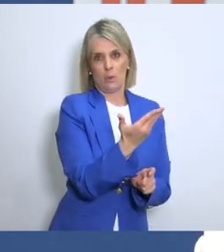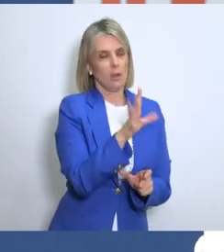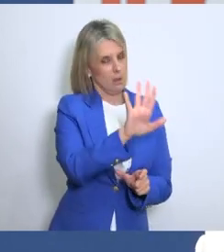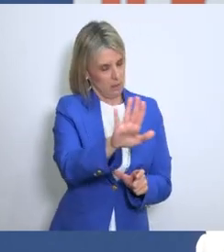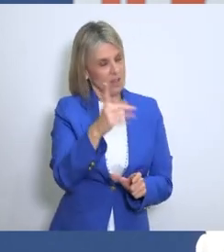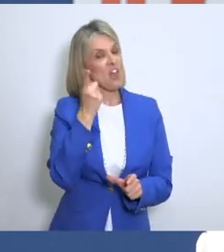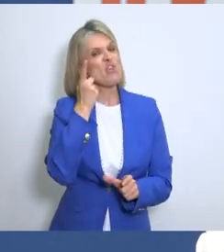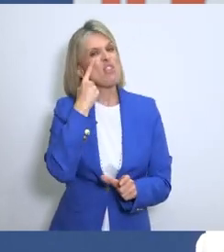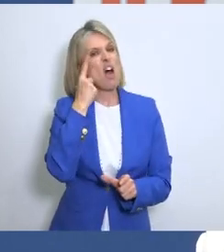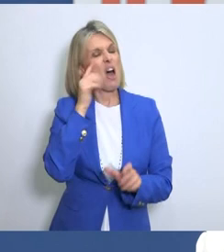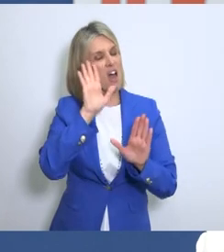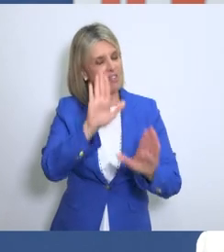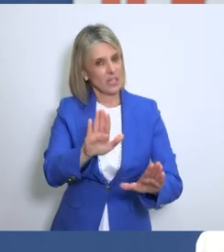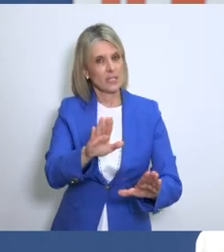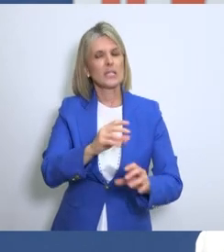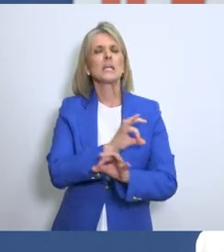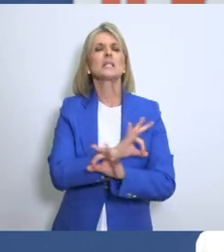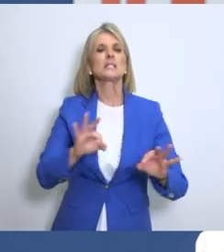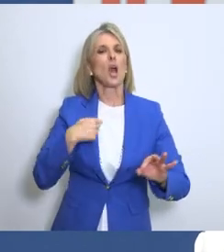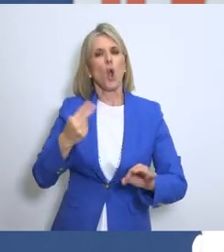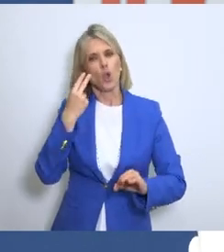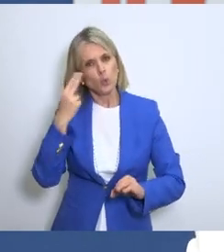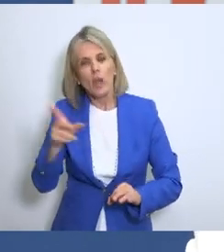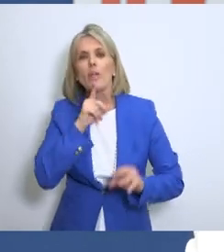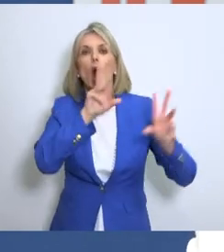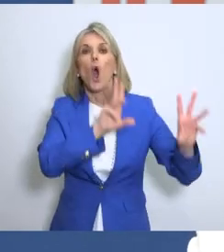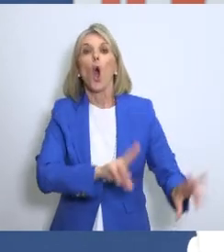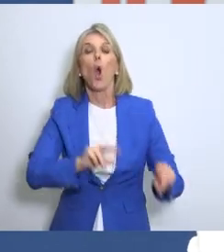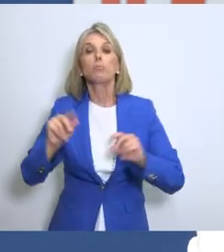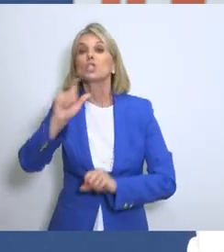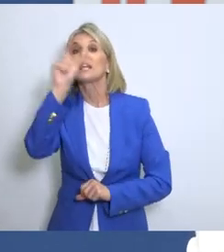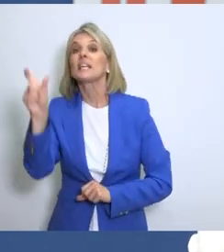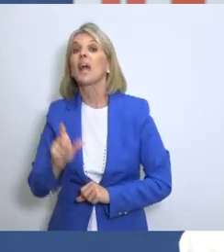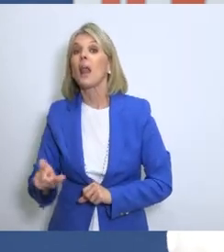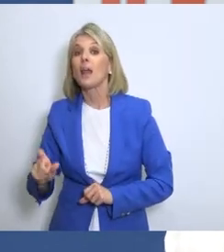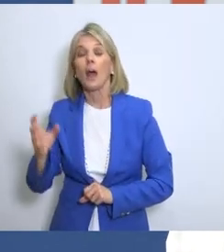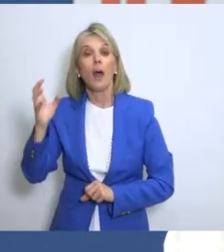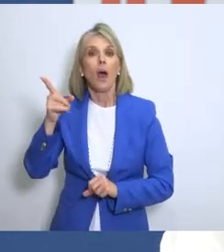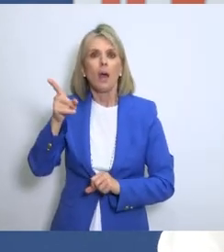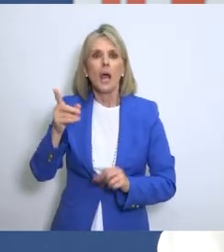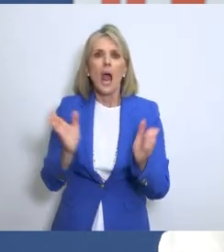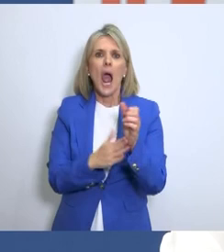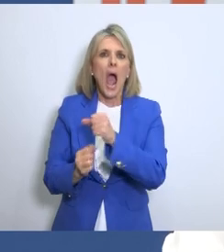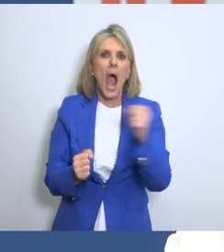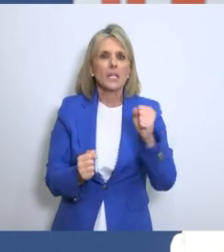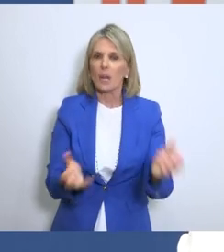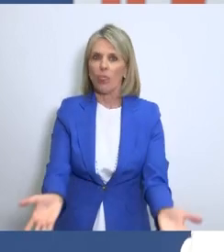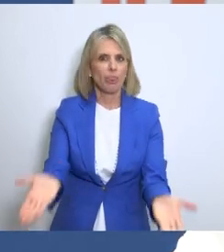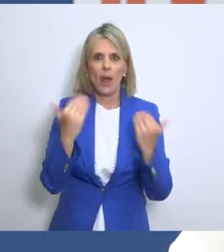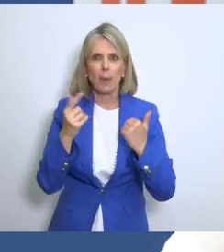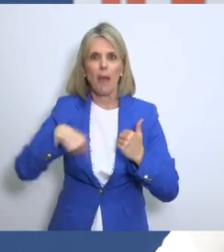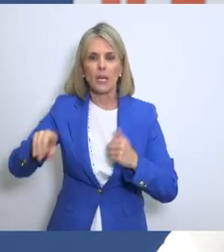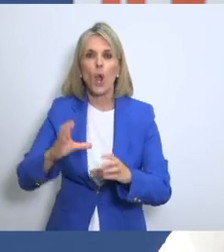αποστράτευση, πράγμα το οποίο το έχουμε δει στη γειτονική μας Ιταλία με την εξαφάνιση κάθε αριστερής δύναμης.